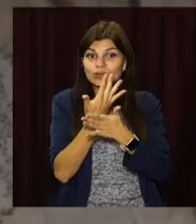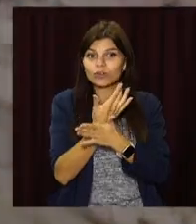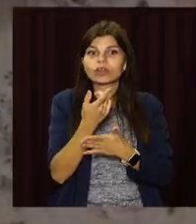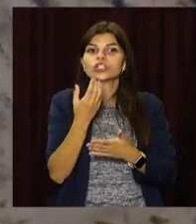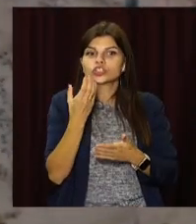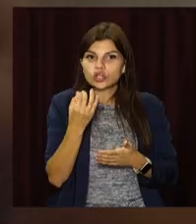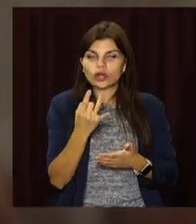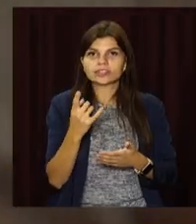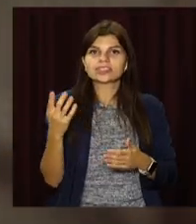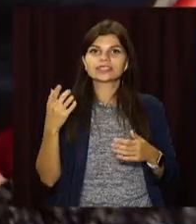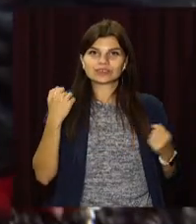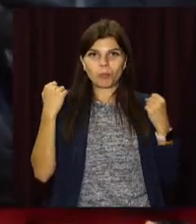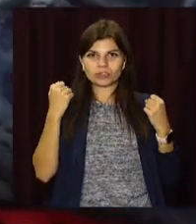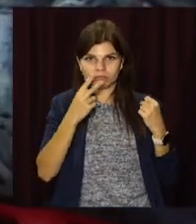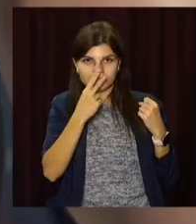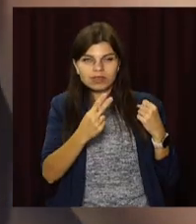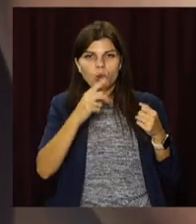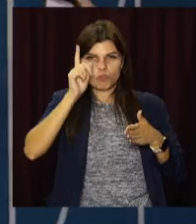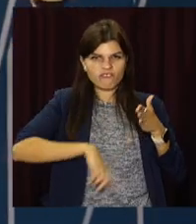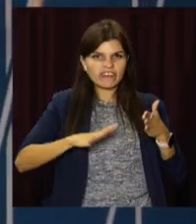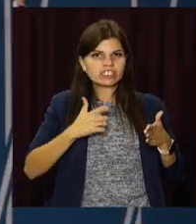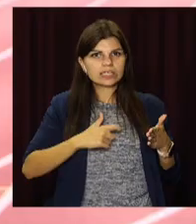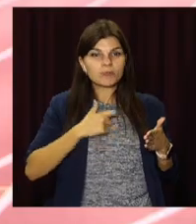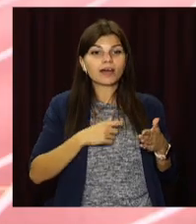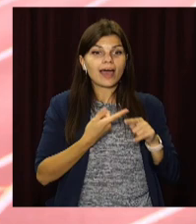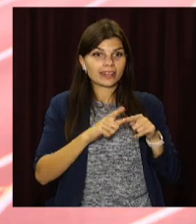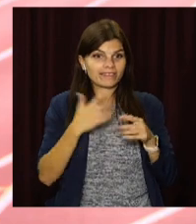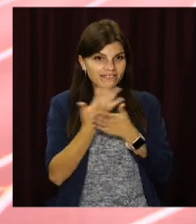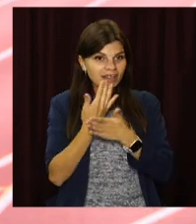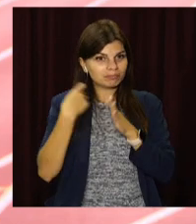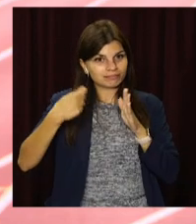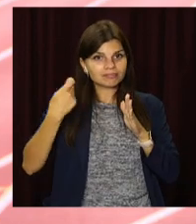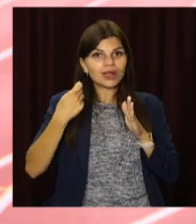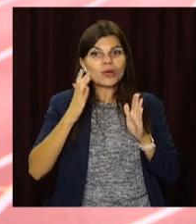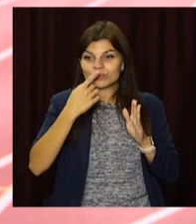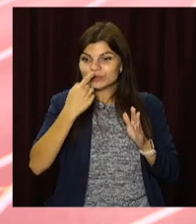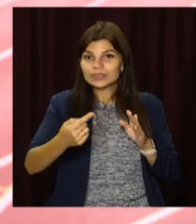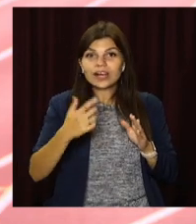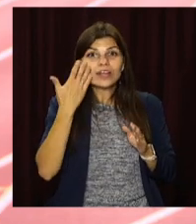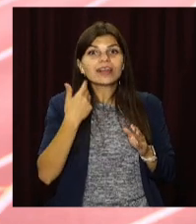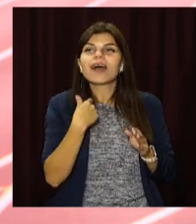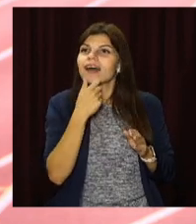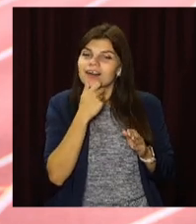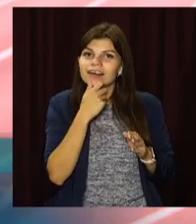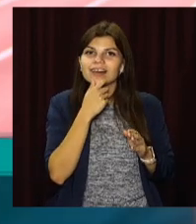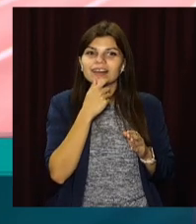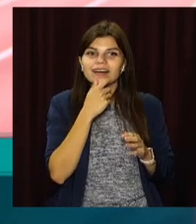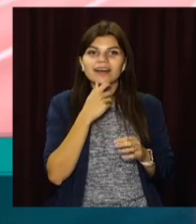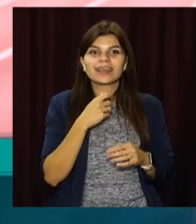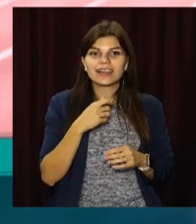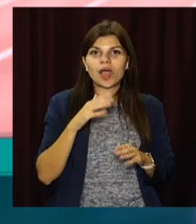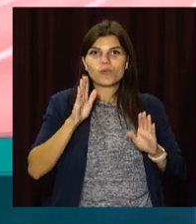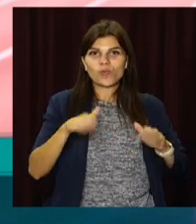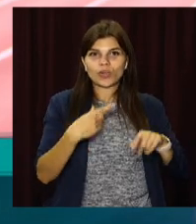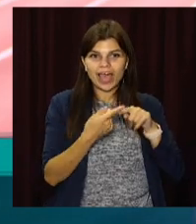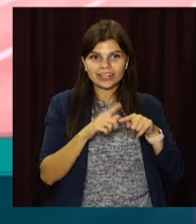змусив спортсменку повірити у себе, говорить Оксана. Мабуть, прем'єра фільму, коли я переглянула і тоді пройшла через всі